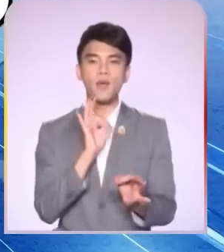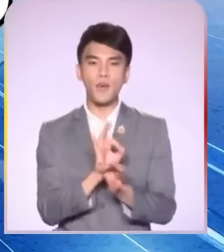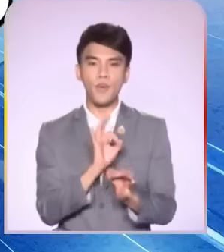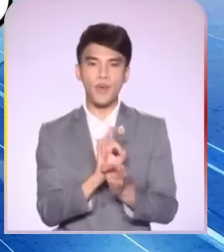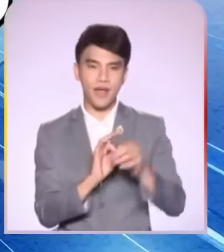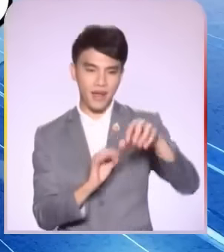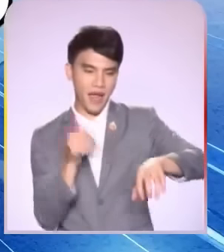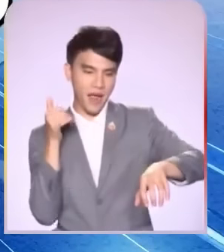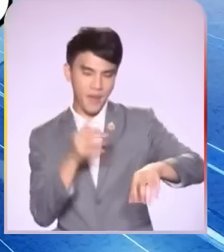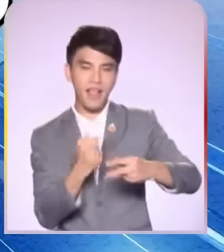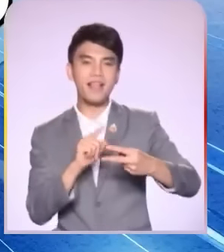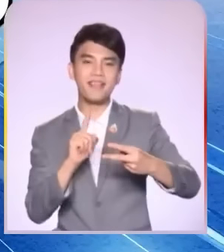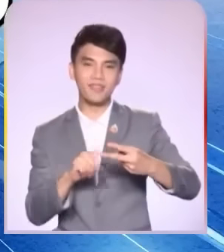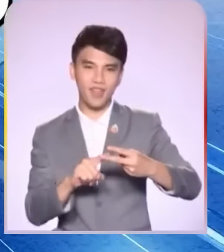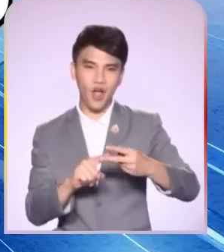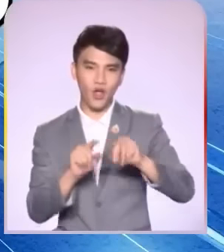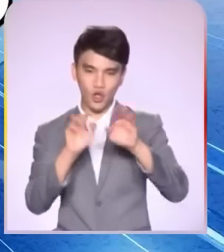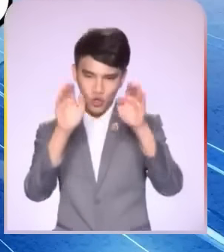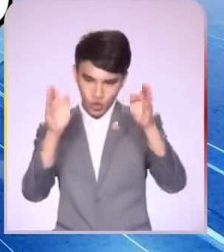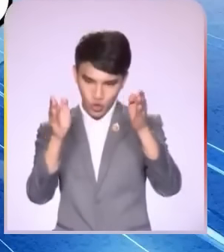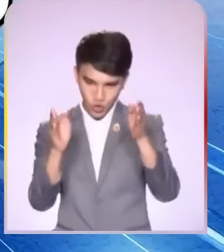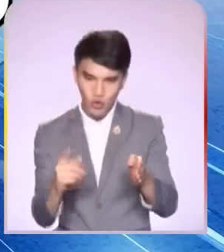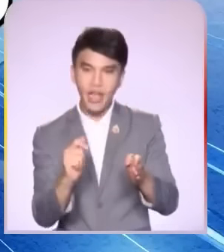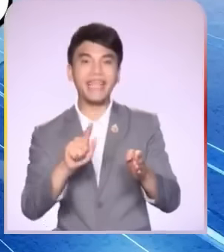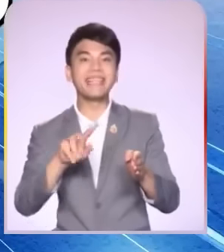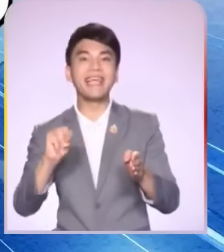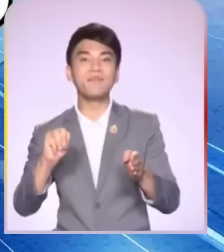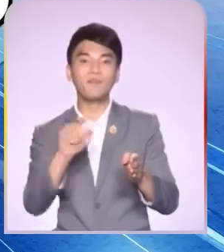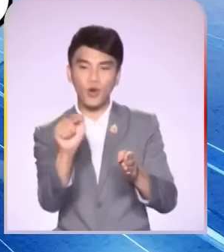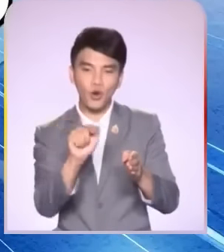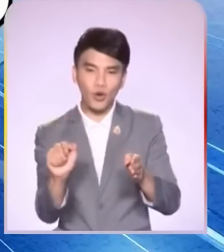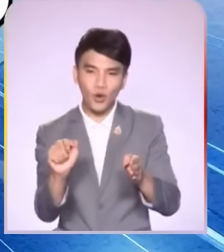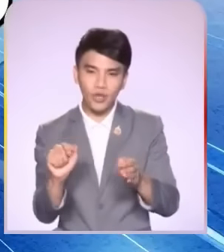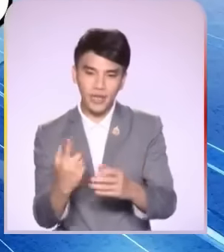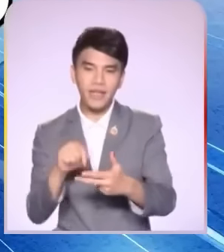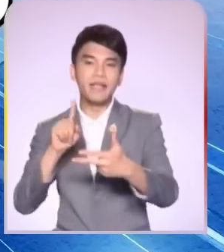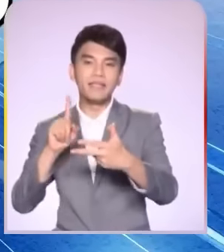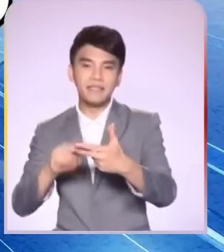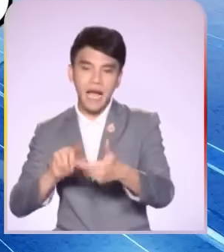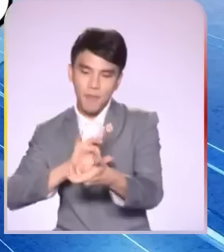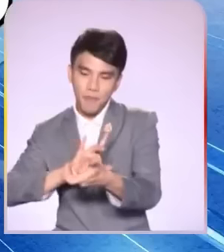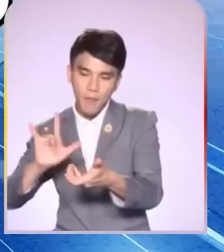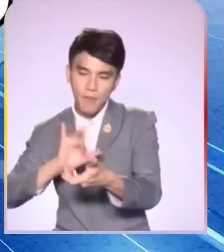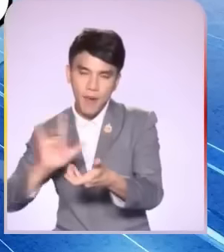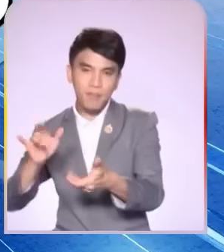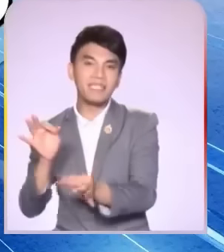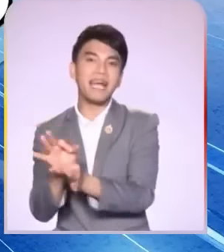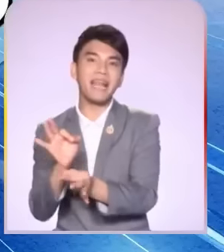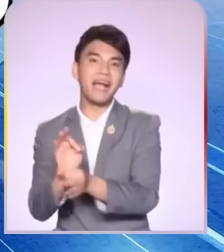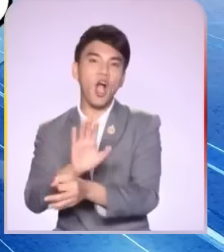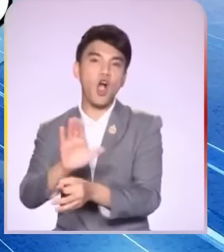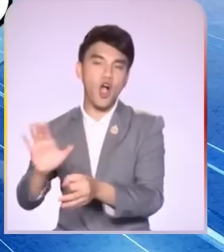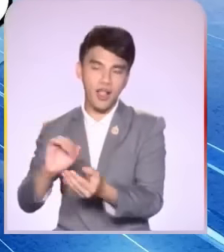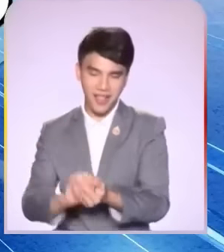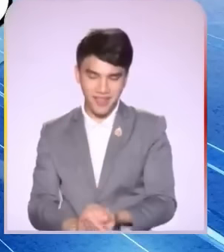บบนี้เลยค่ะ2ดำเนินการผ่านตู้ ATM นะคะและ3ผ่านโมบายแอปพลิเคชันของธนาคารนั้นๆซึ่งย้ำว่